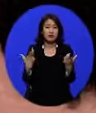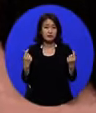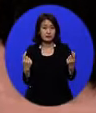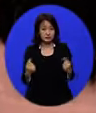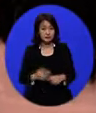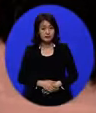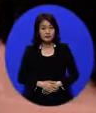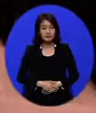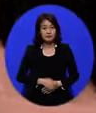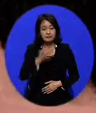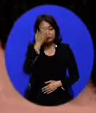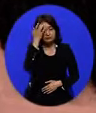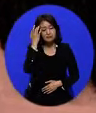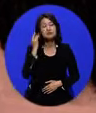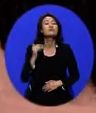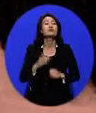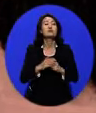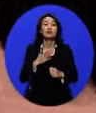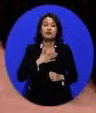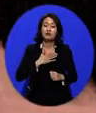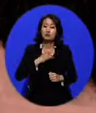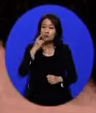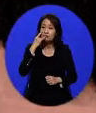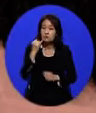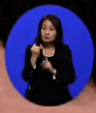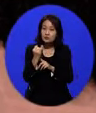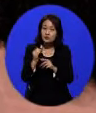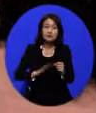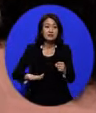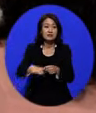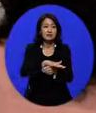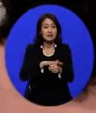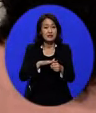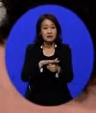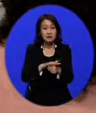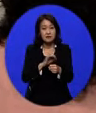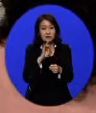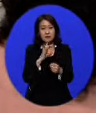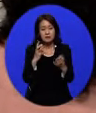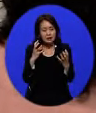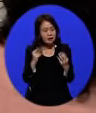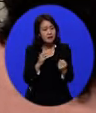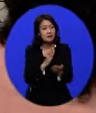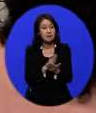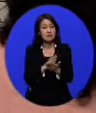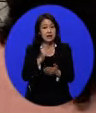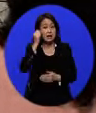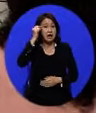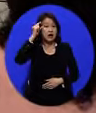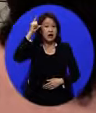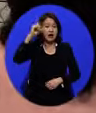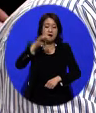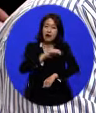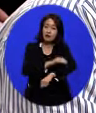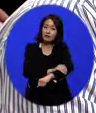똑같아요. 그래서 저는 부모님들이 사랑만 많은 부모보다는 지혜로운 부모.